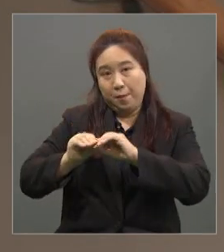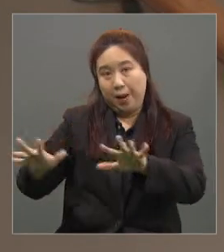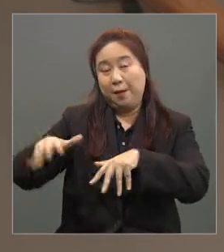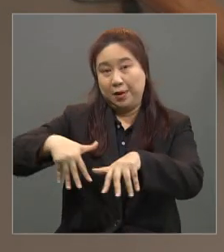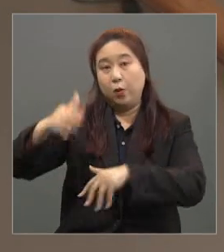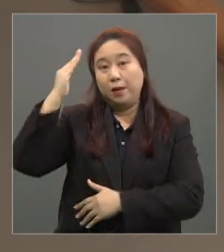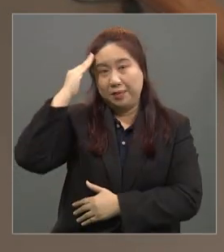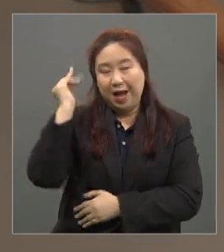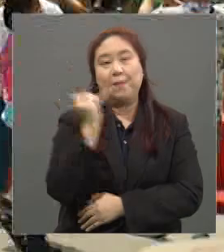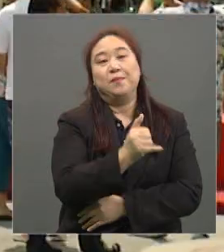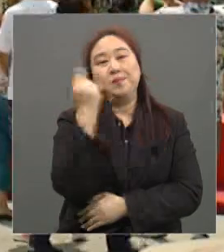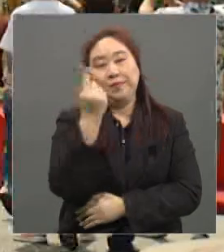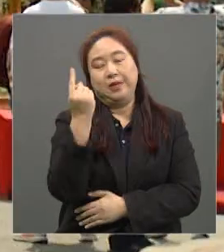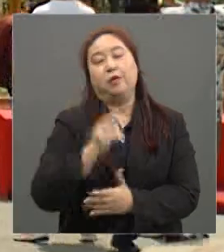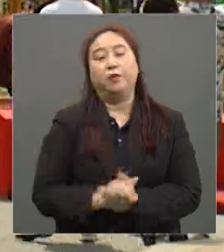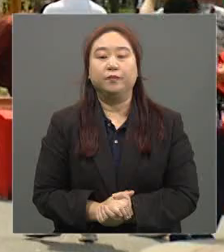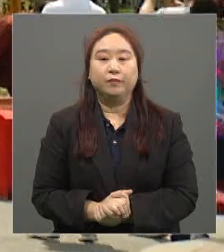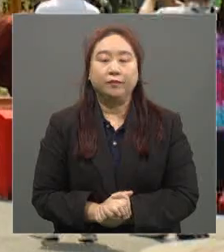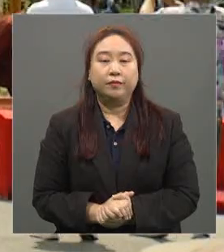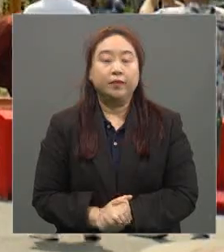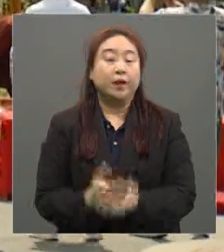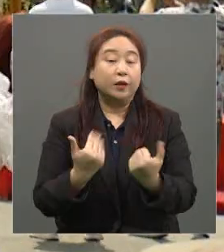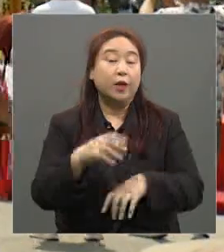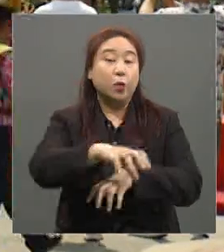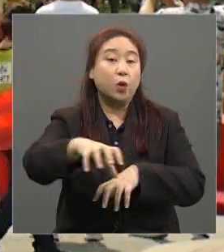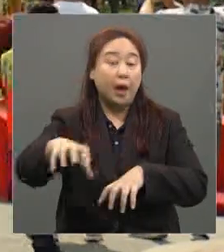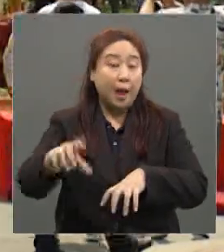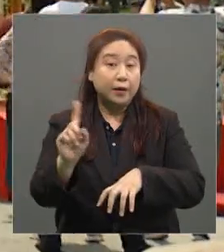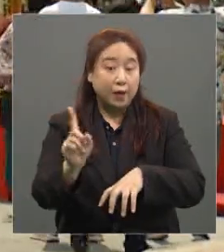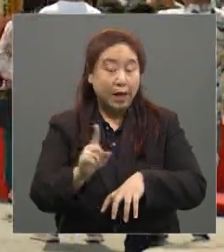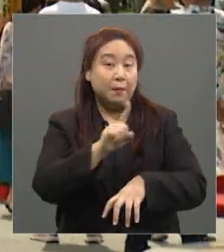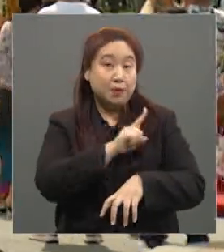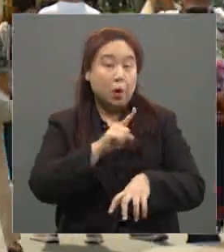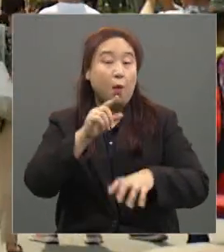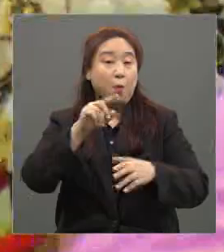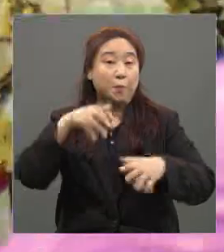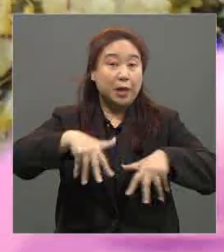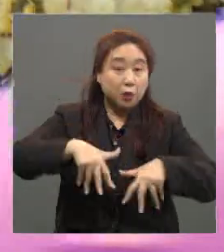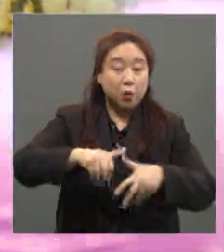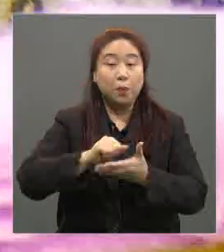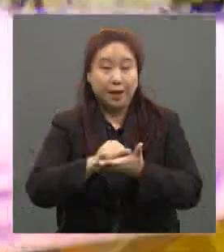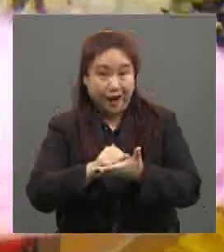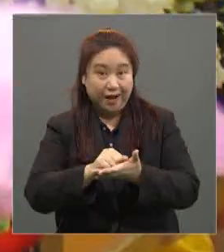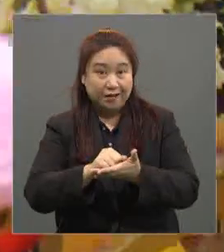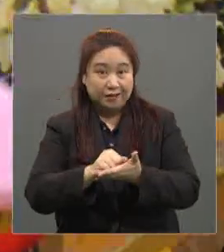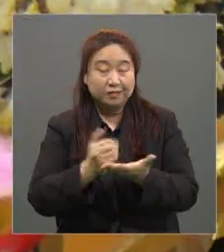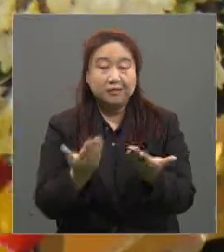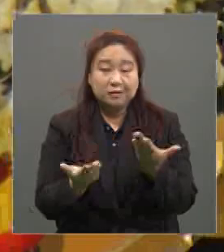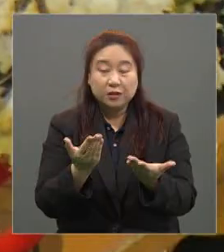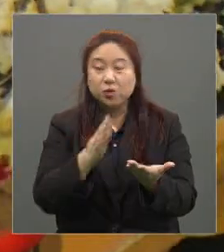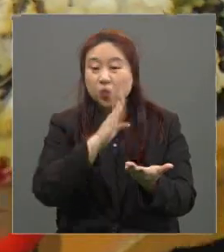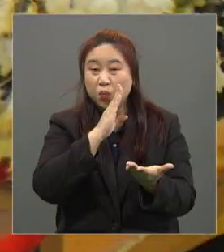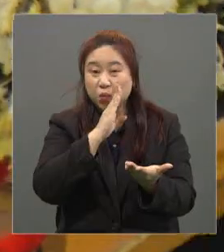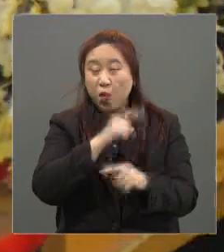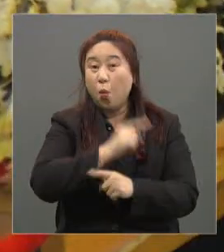นะครับอย่างไรก็ตามนะคะหน่วยงานใดมีภารกิจในการให้บริการประชาชนหรือว่ามีความจำเป็นหากต้องยกเลิกหรือว่าเลื่อนไป